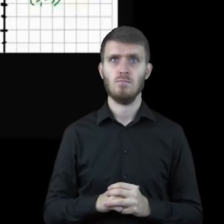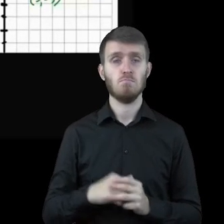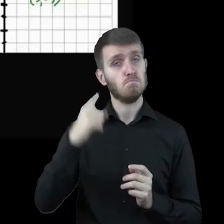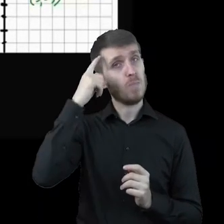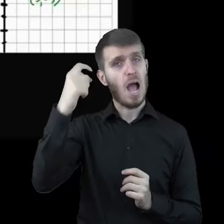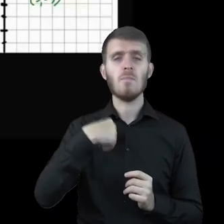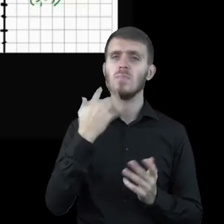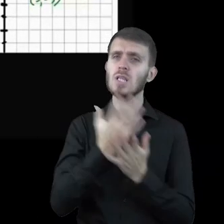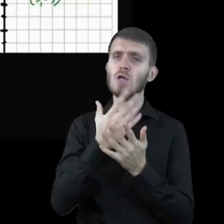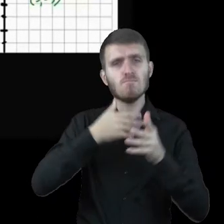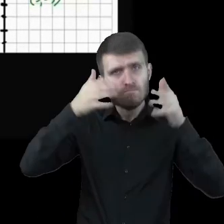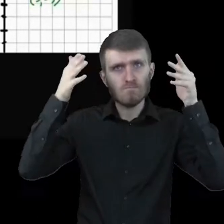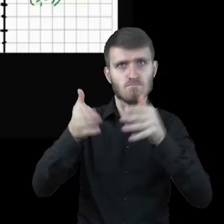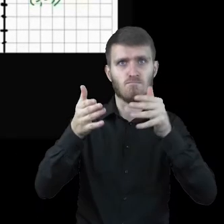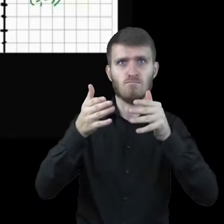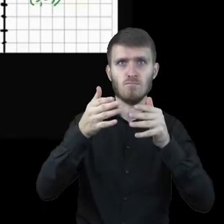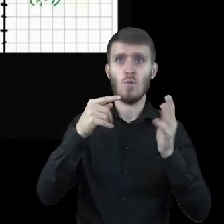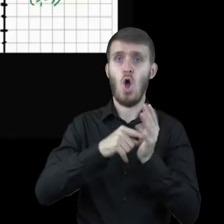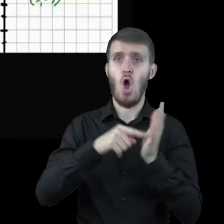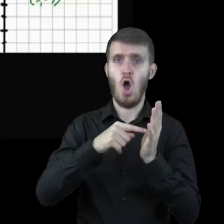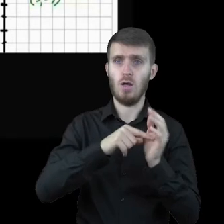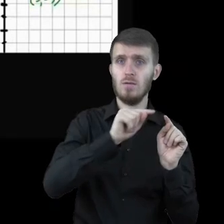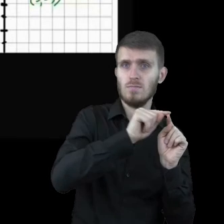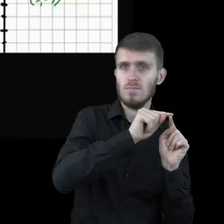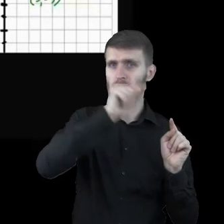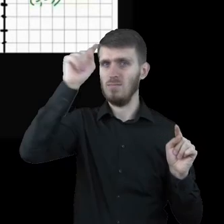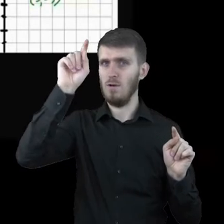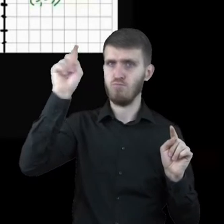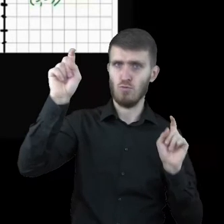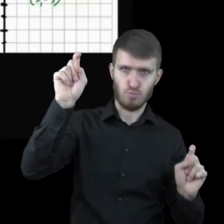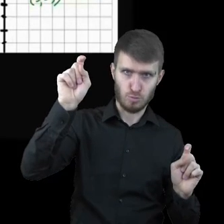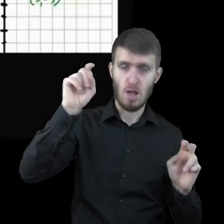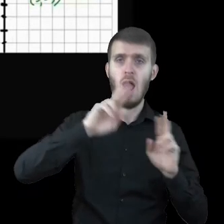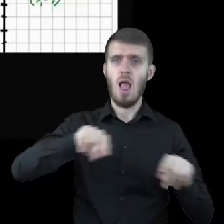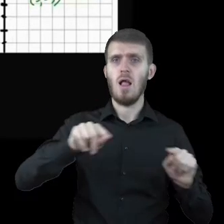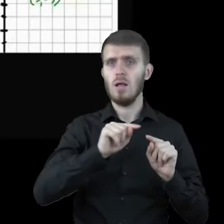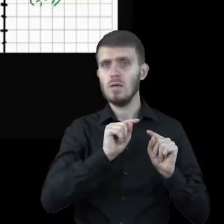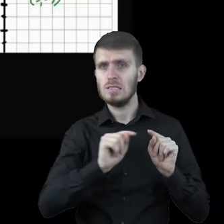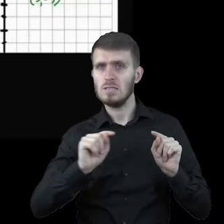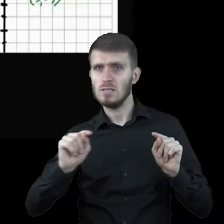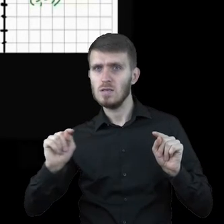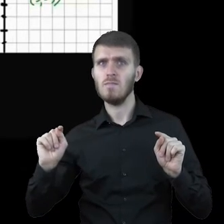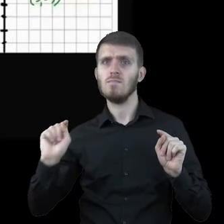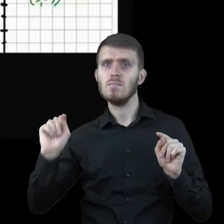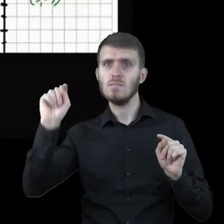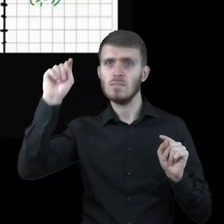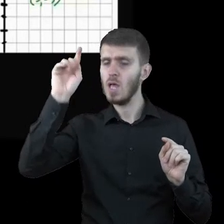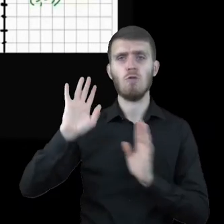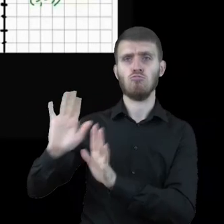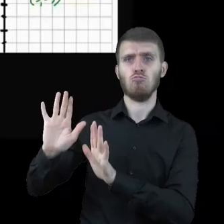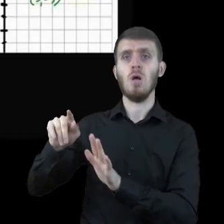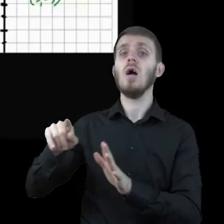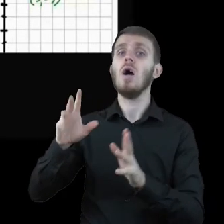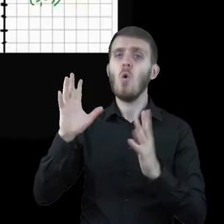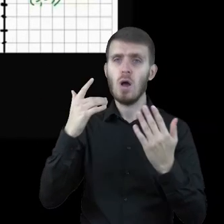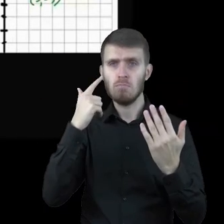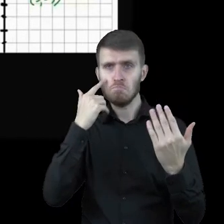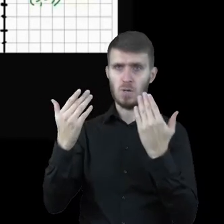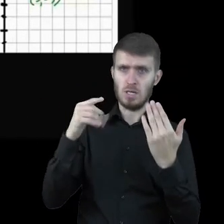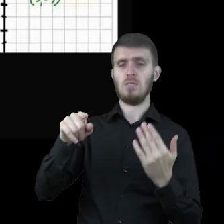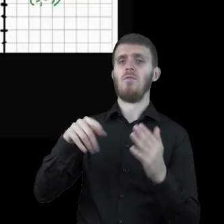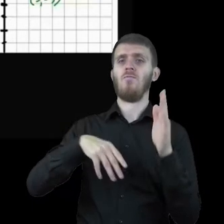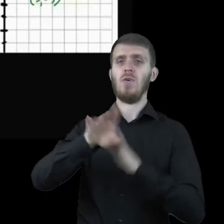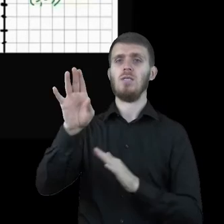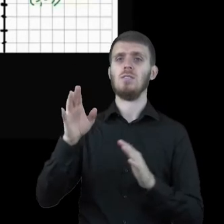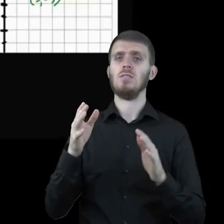No i mamy nasz trójkąt prostokątny. To jest trójkąt prostokątny. I